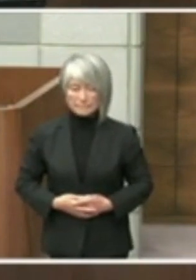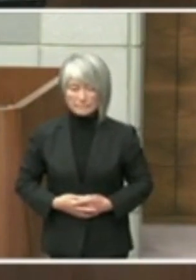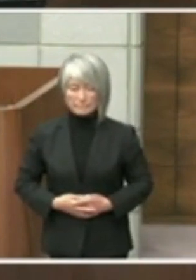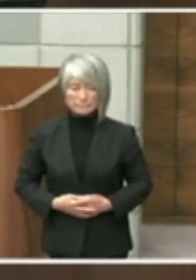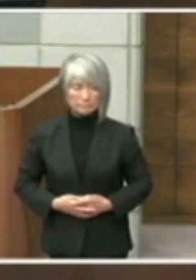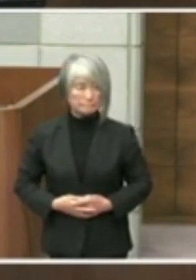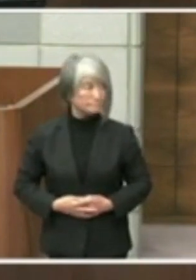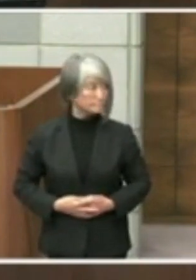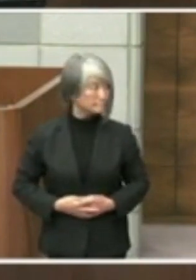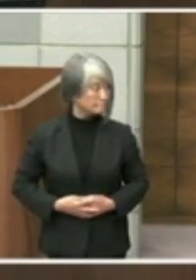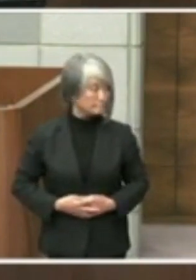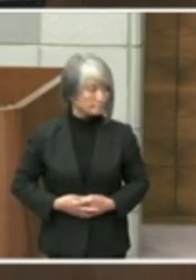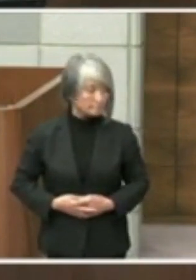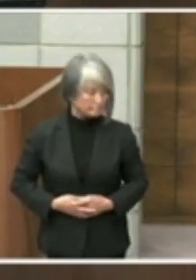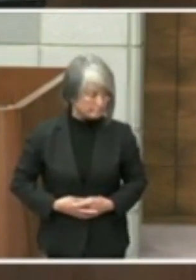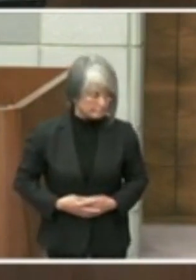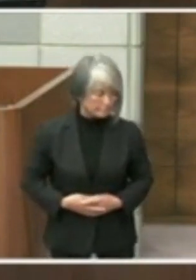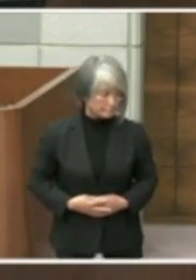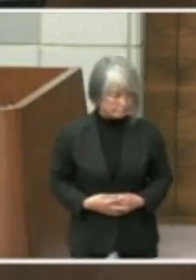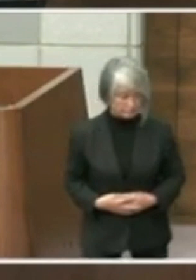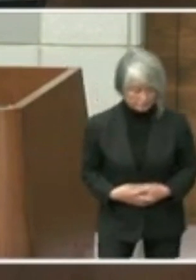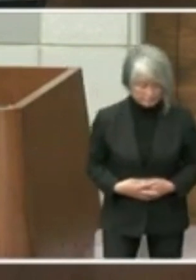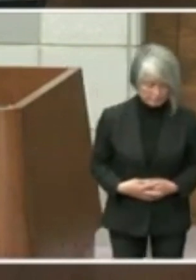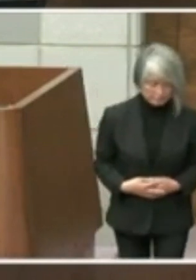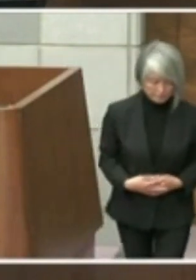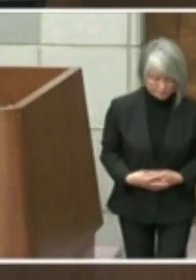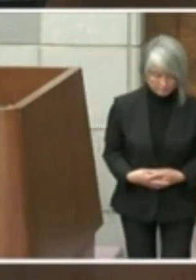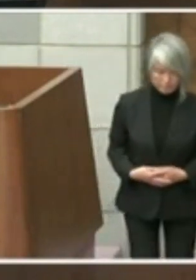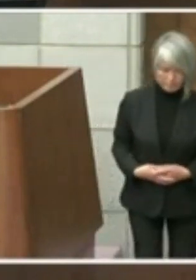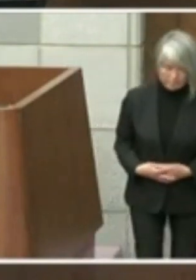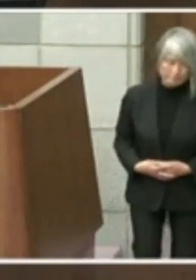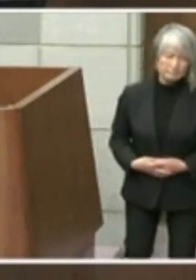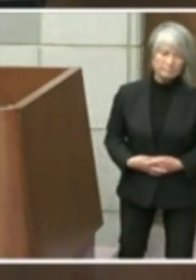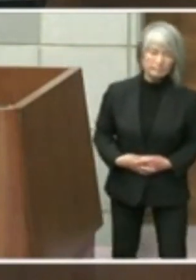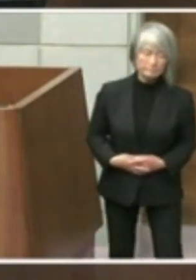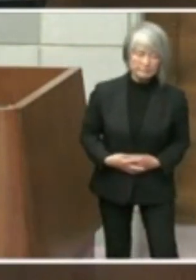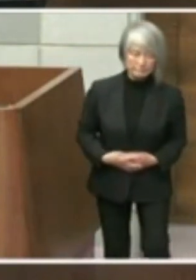議長、消防局長。 吉田消防局長。